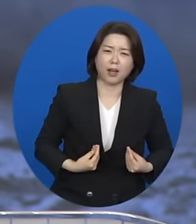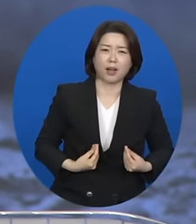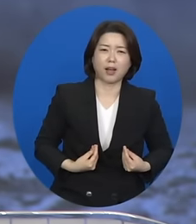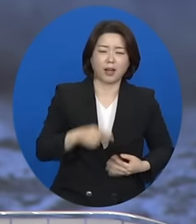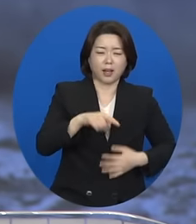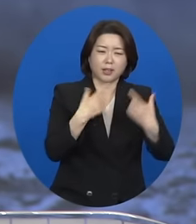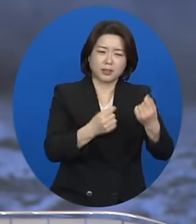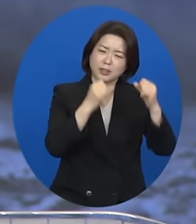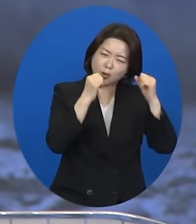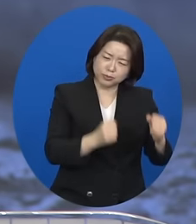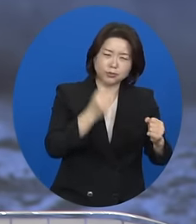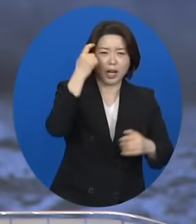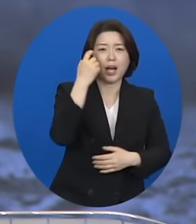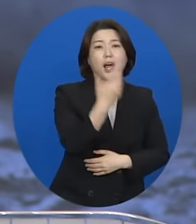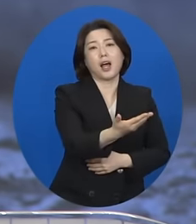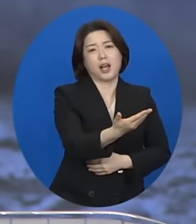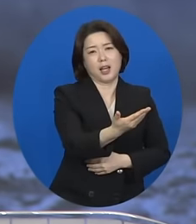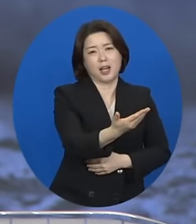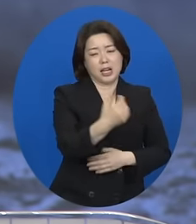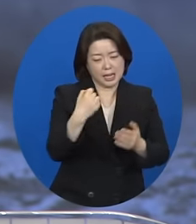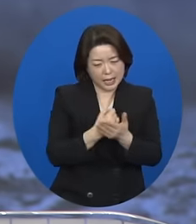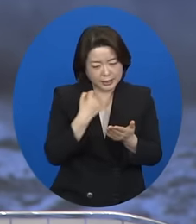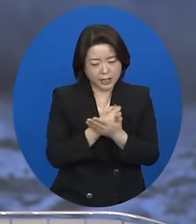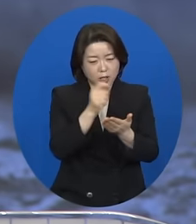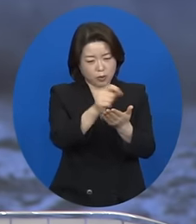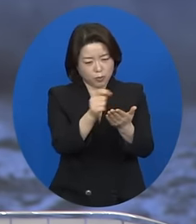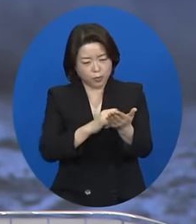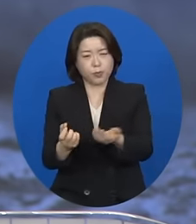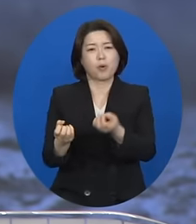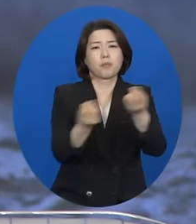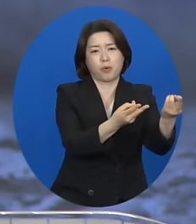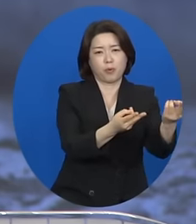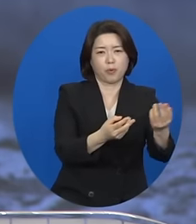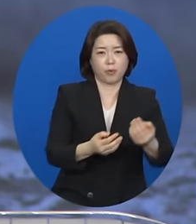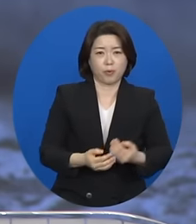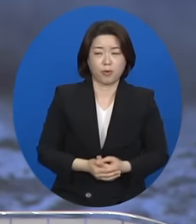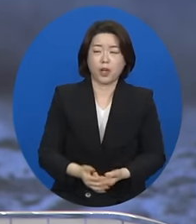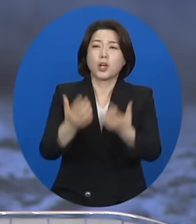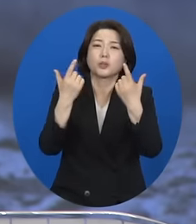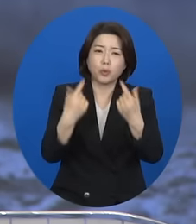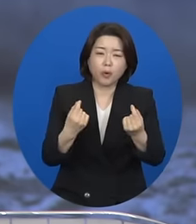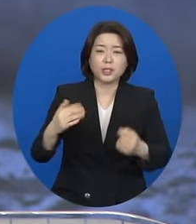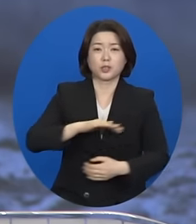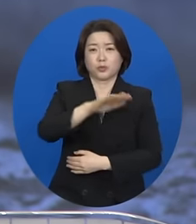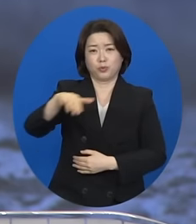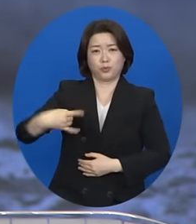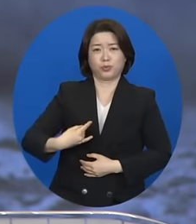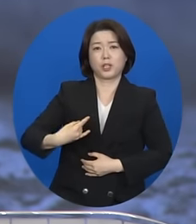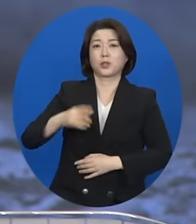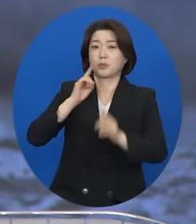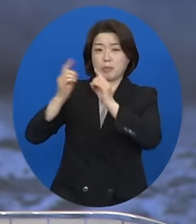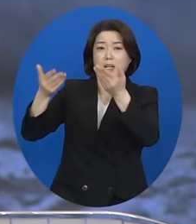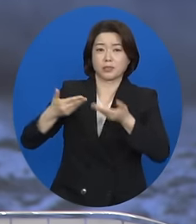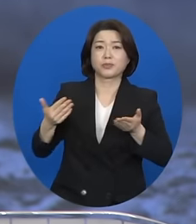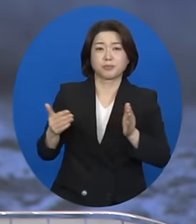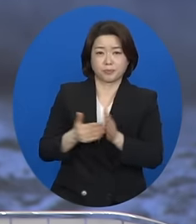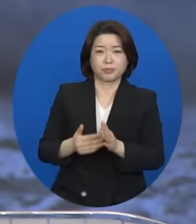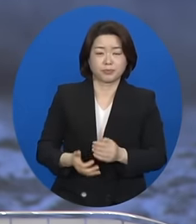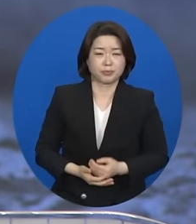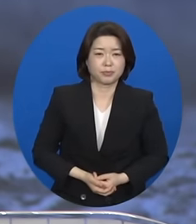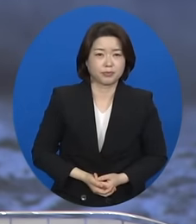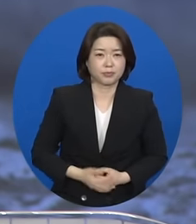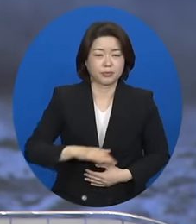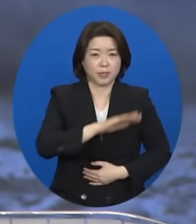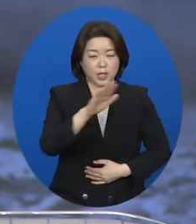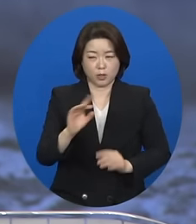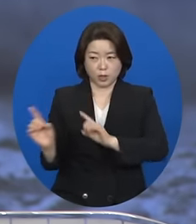그렇게 머물러 있습니까라고 심사도 바울이 말하는 겁니다 근데 동일하게 우리도 그럴 수 있어요 우리에게